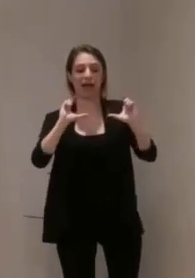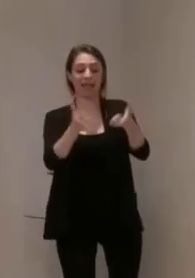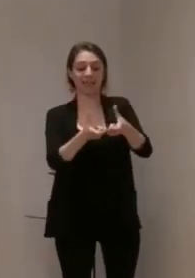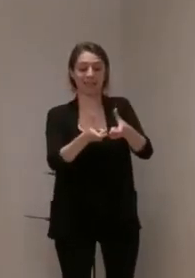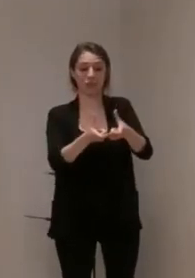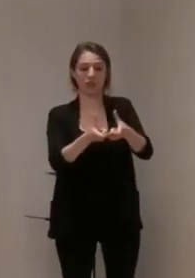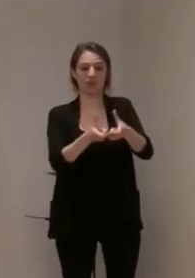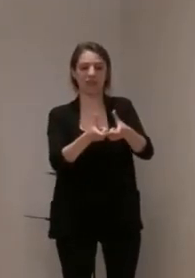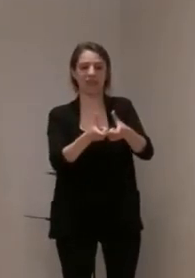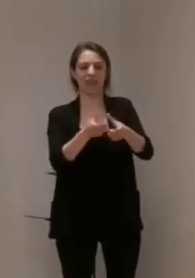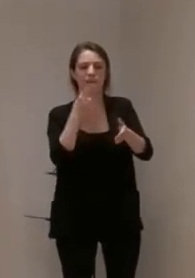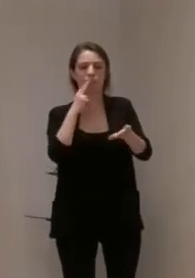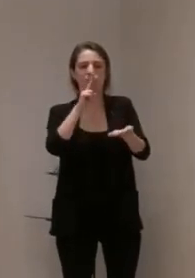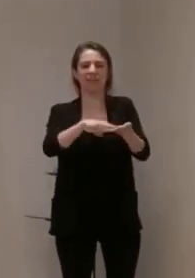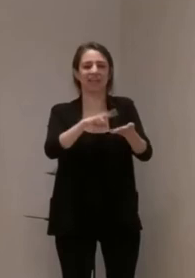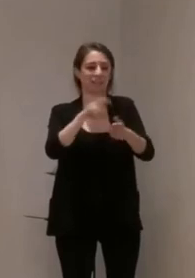diferents militants del JAR.